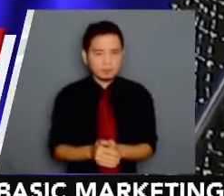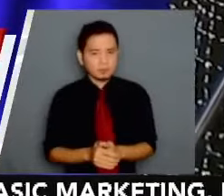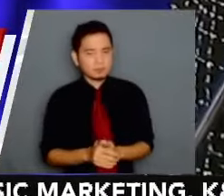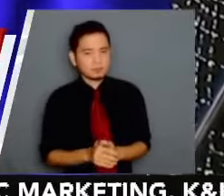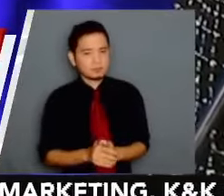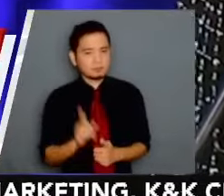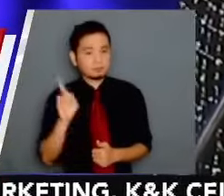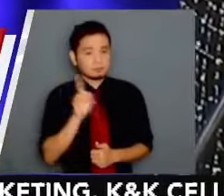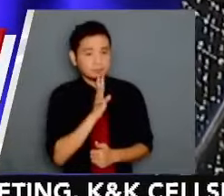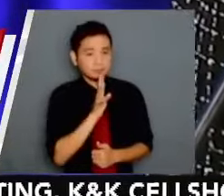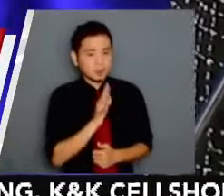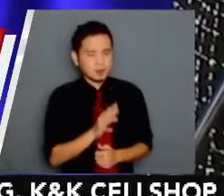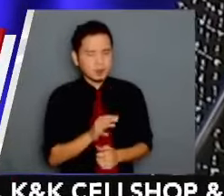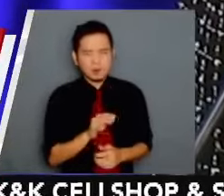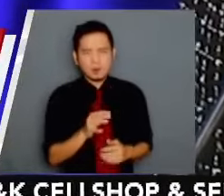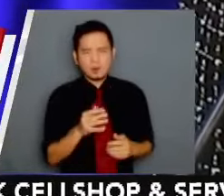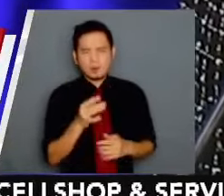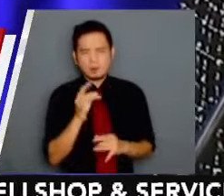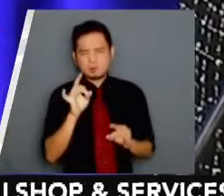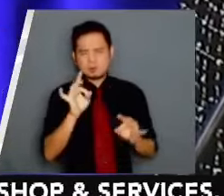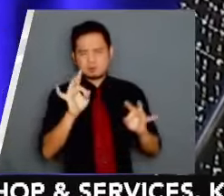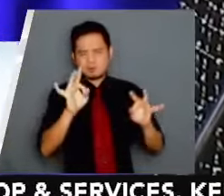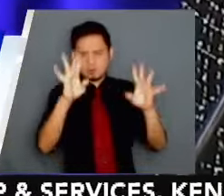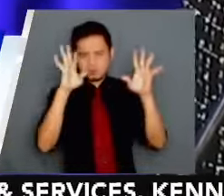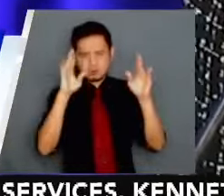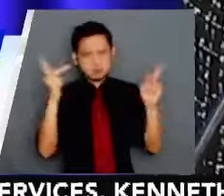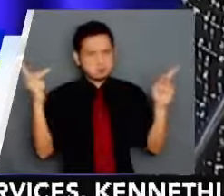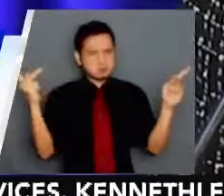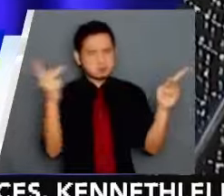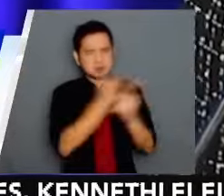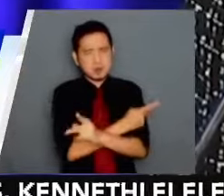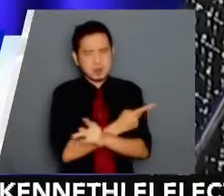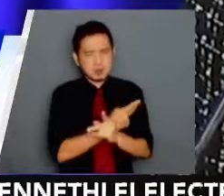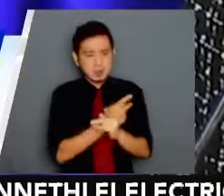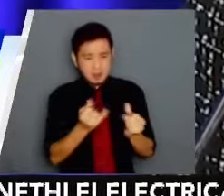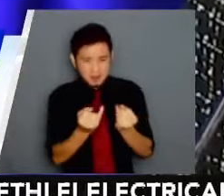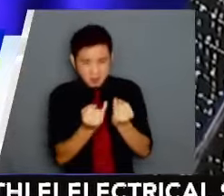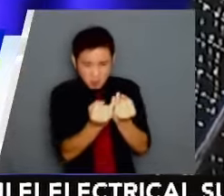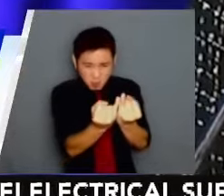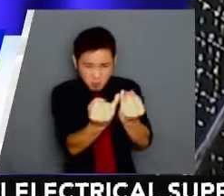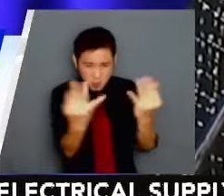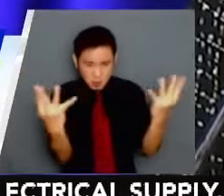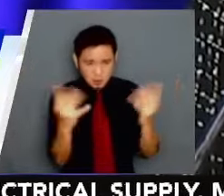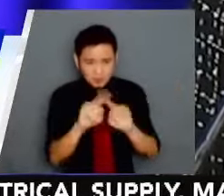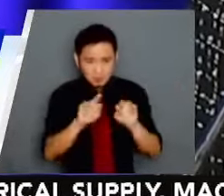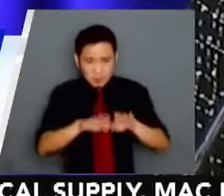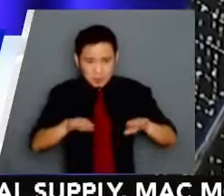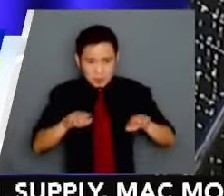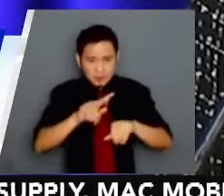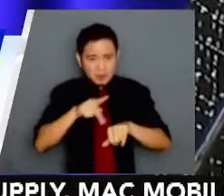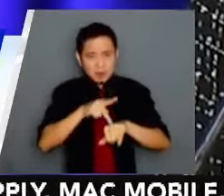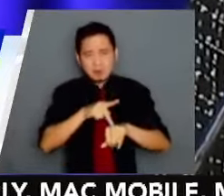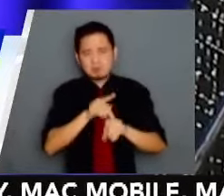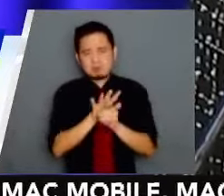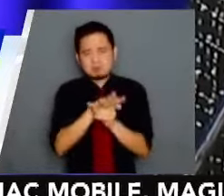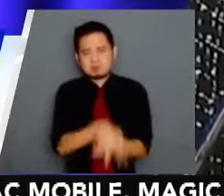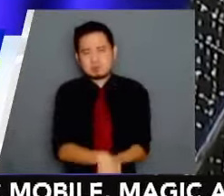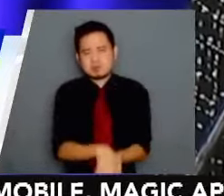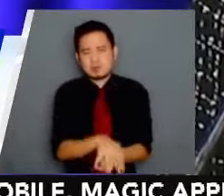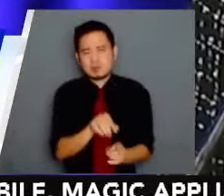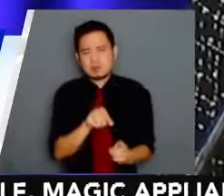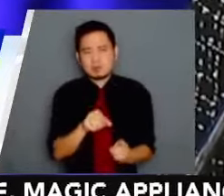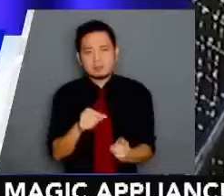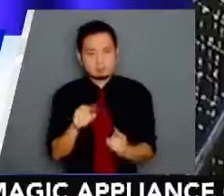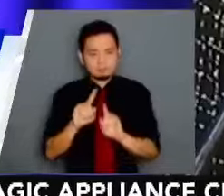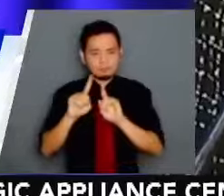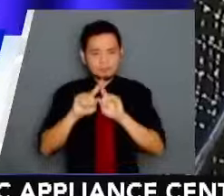kaya ang nangyari po ritong approach hindi lamang po ang pulis ang gagalaw dito ito'y inter agency ito y pinagsama-sama